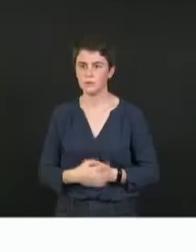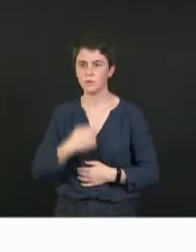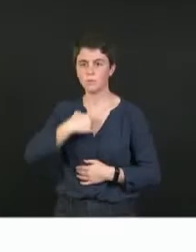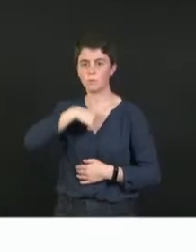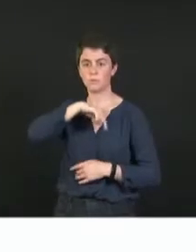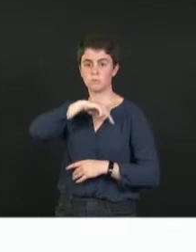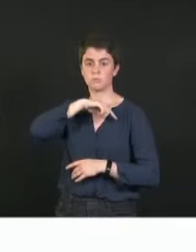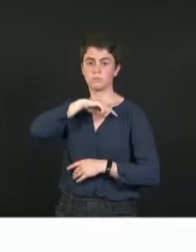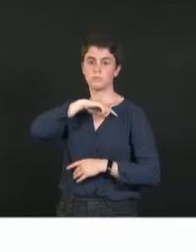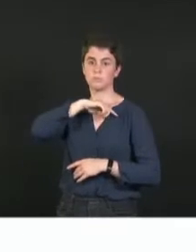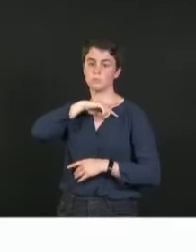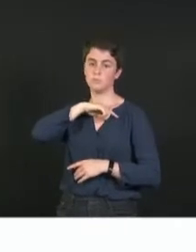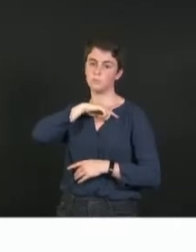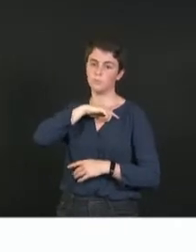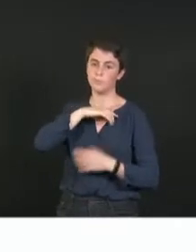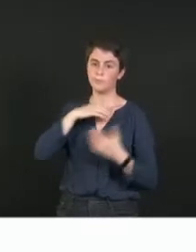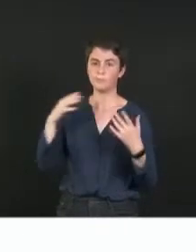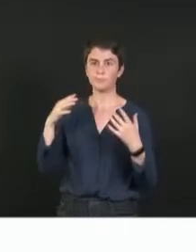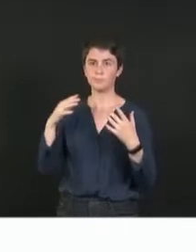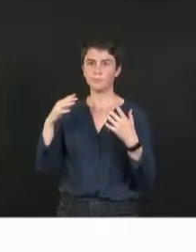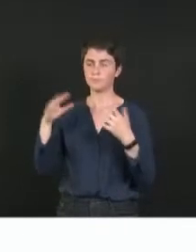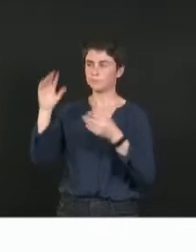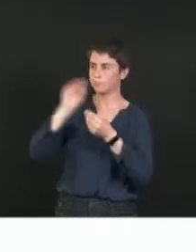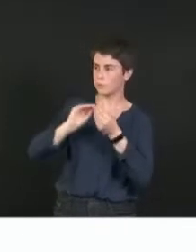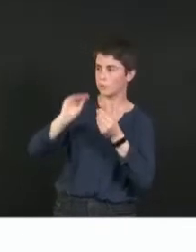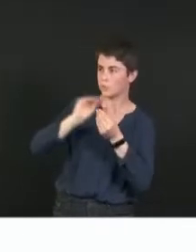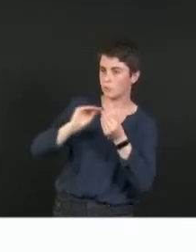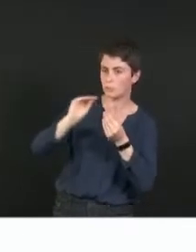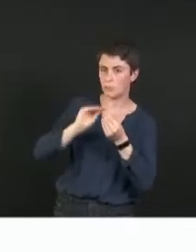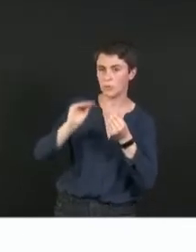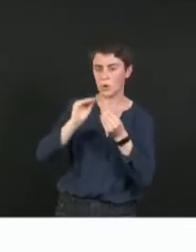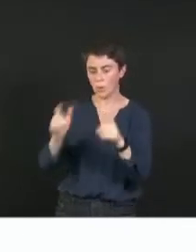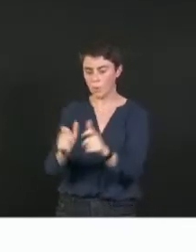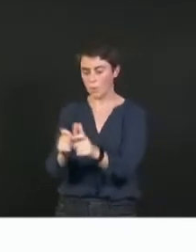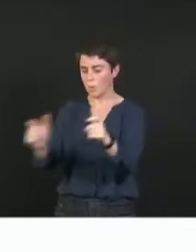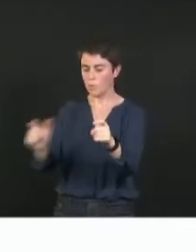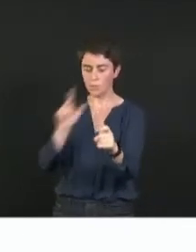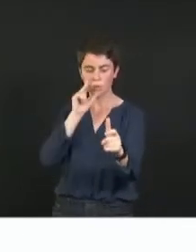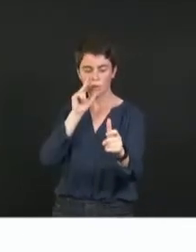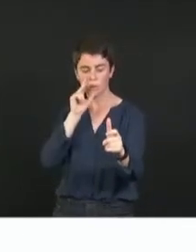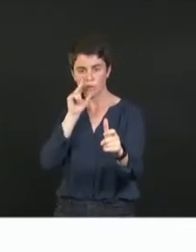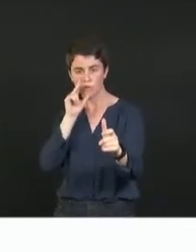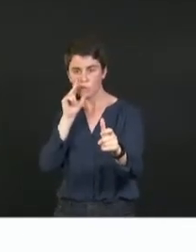aux questions que l'on posait sur comment faire en sorte que l'établissement humain